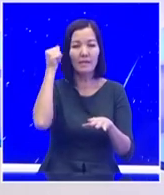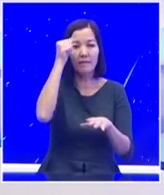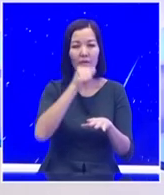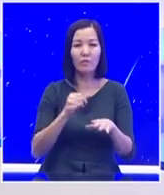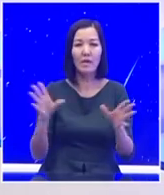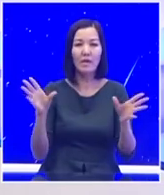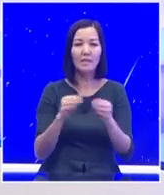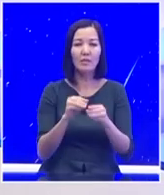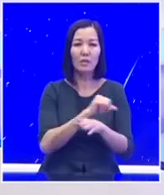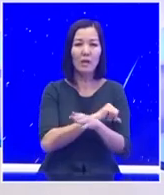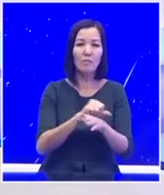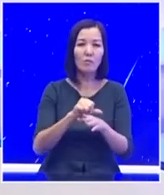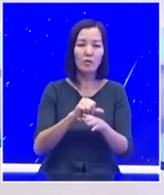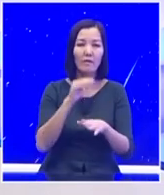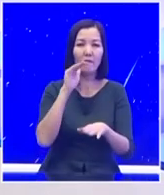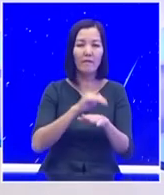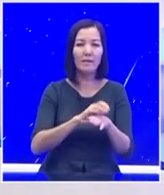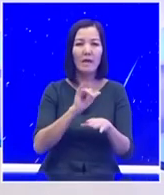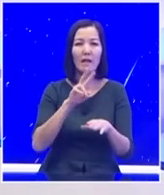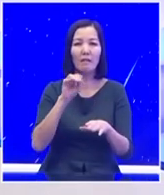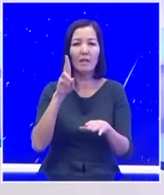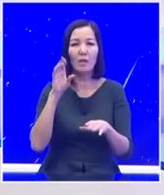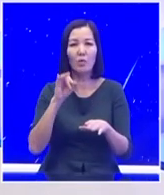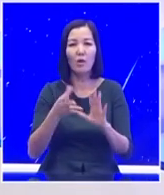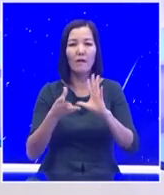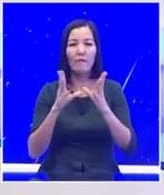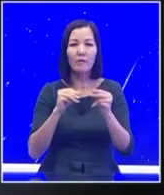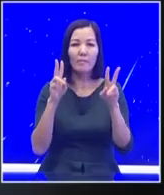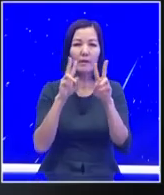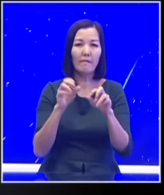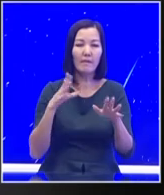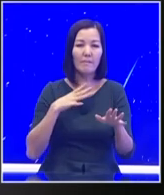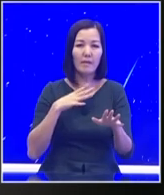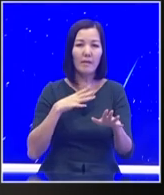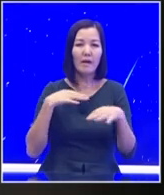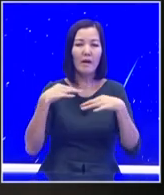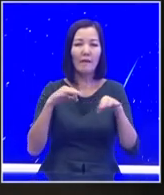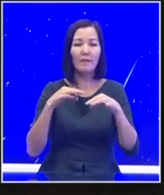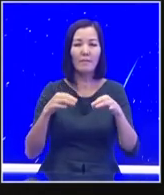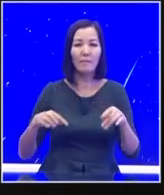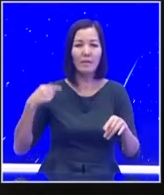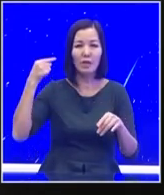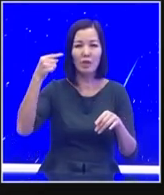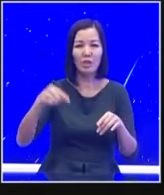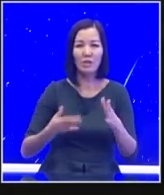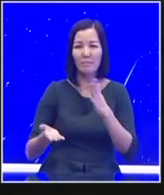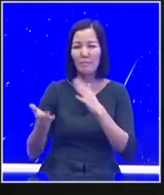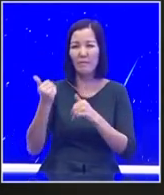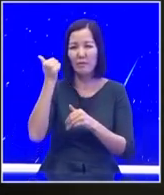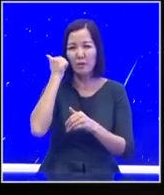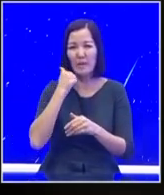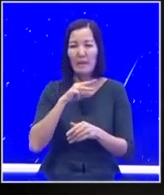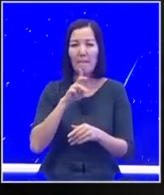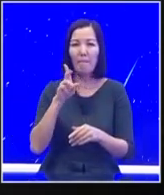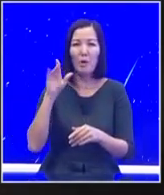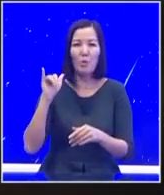года сотрудниками таможенного поста Алтынколь. В результате проверок были выявлены автомобильные шины, бывшие в употреблении